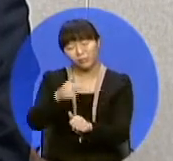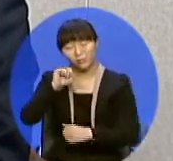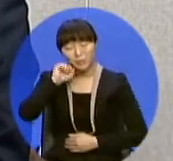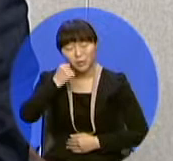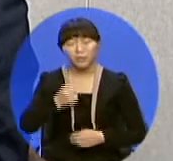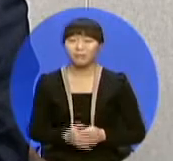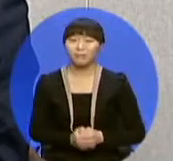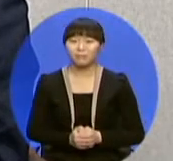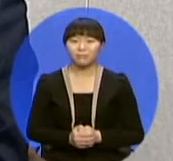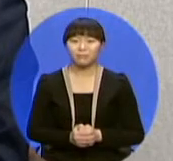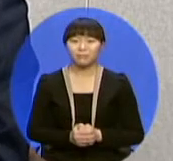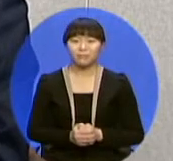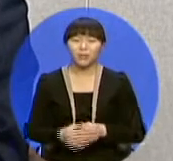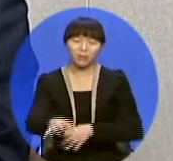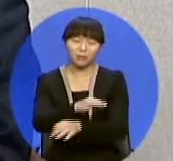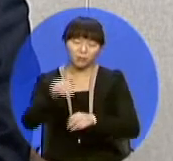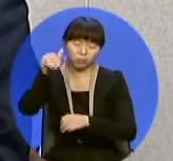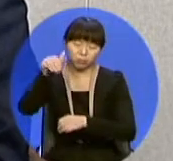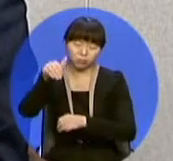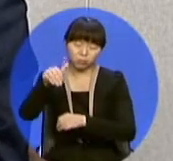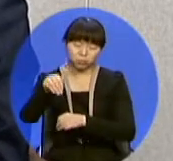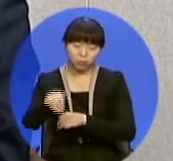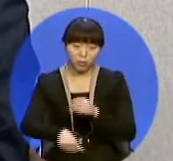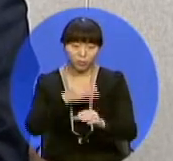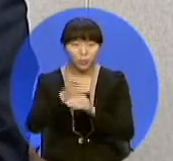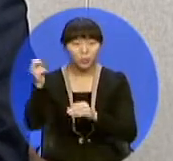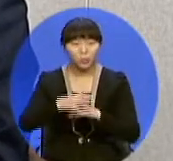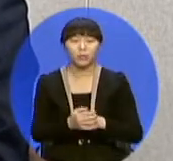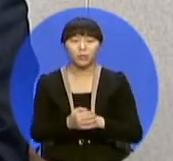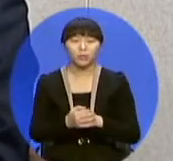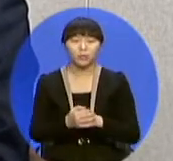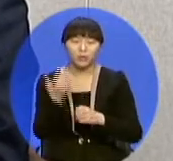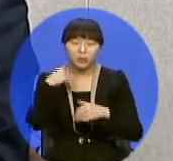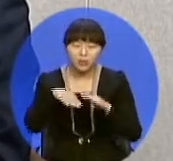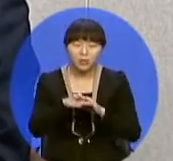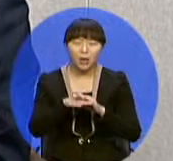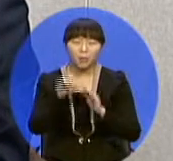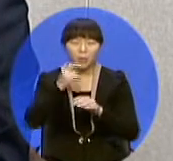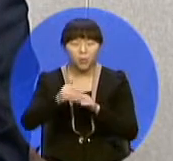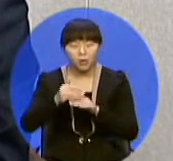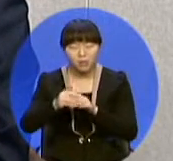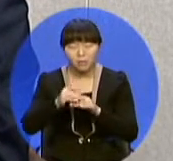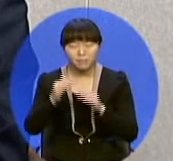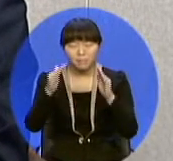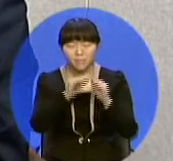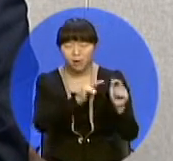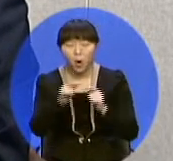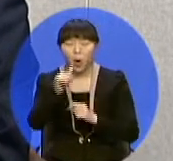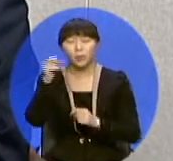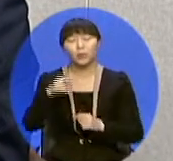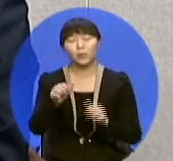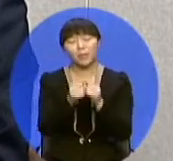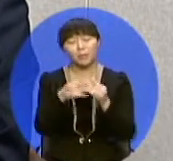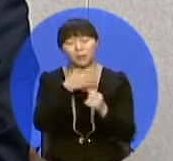어렵습니다. 경제 침체가 오래되고 있고 전세난, 월세난도 심각하고 또 남녀노소 할